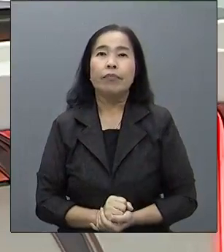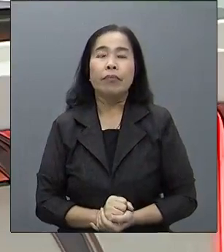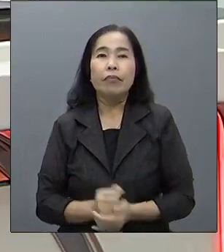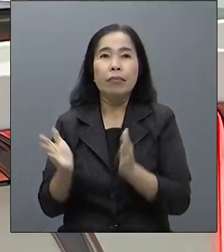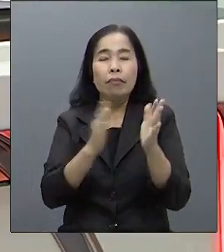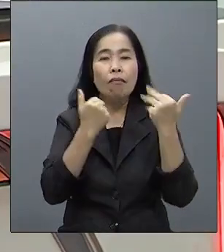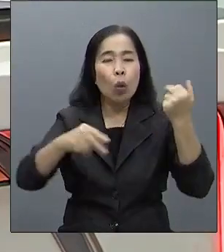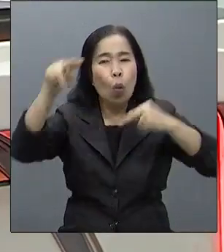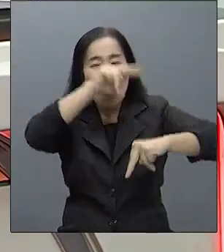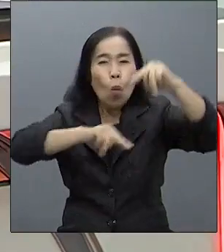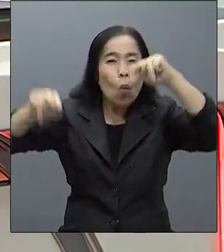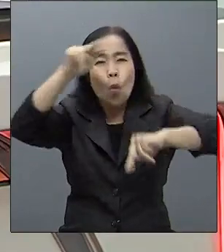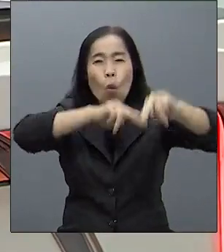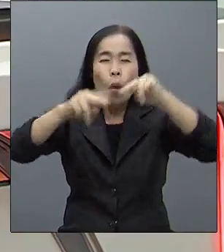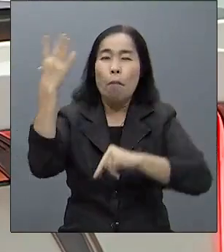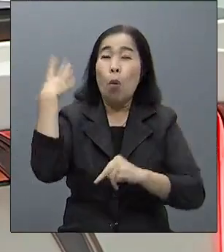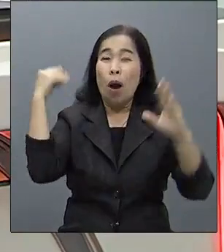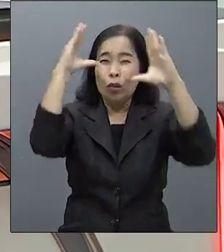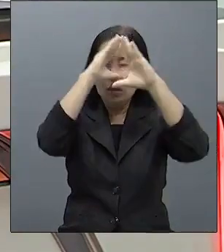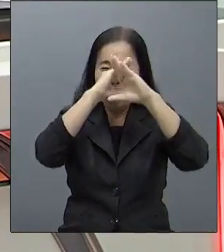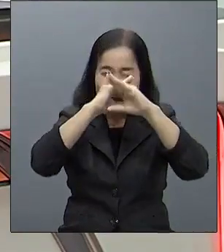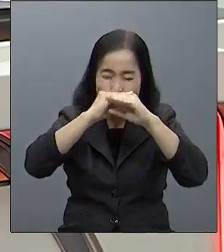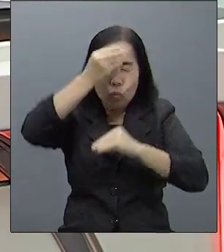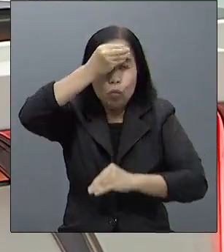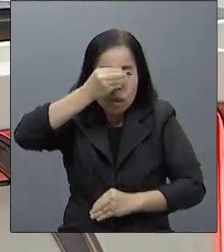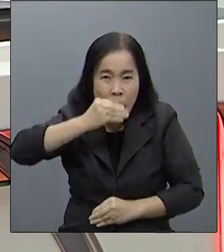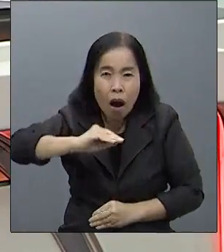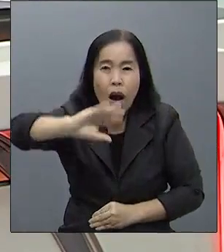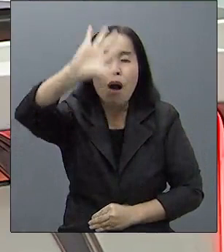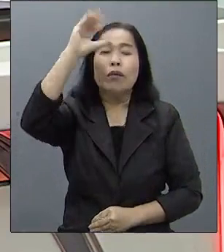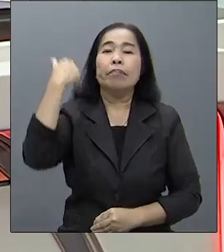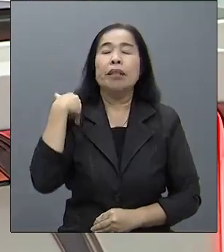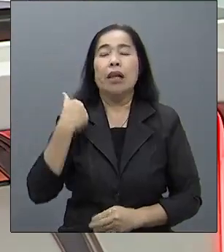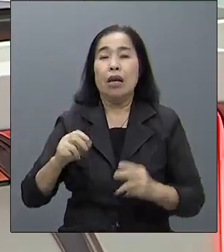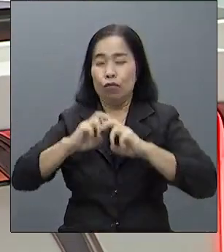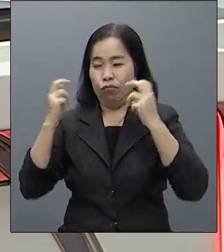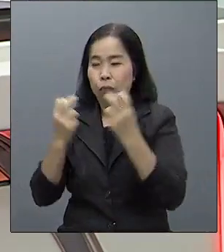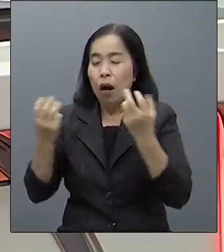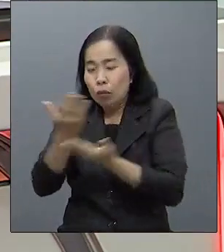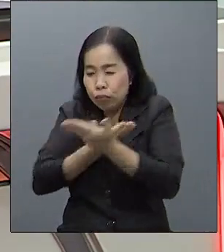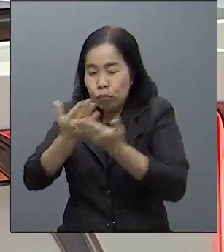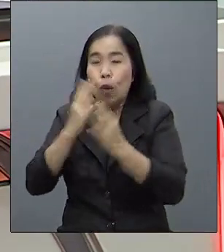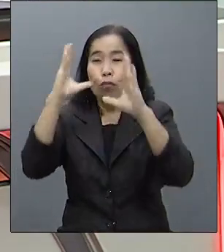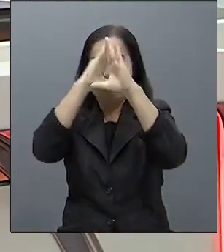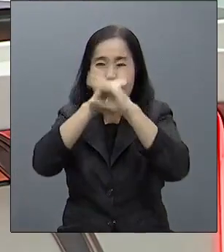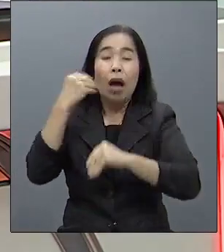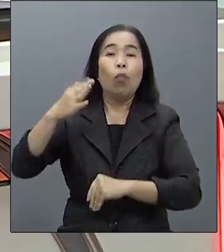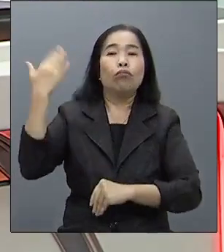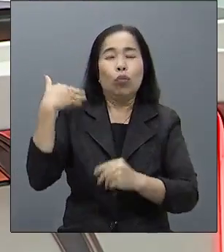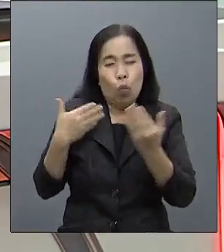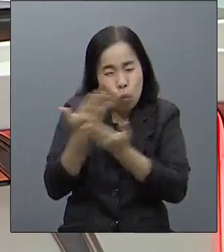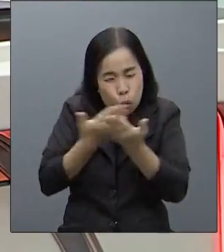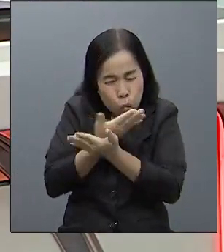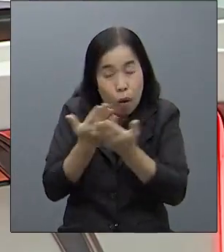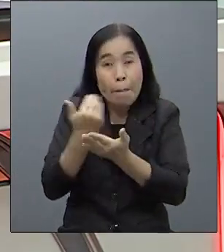านการณ์เกิดขึ้นตลอดทั้งคืนนะคะหน่วยงานที่เกี่ยวข้องก็มีการประชุมหารือกันในช่วงกลางดึกที่ผ่านมาด้วยนะคะเราจะพูดคุย